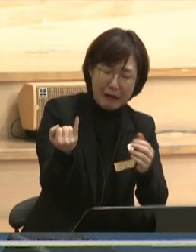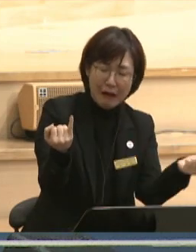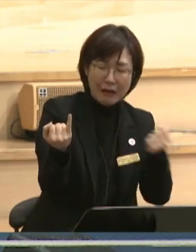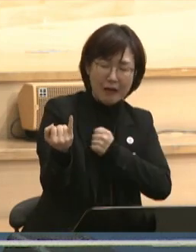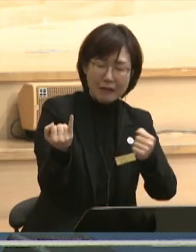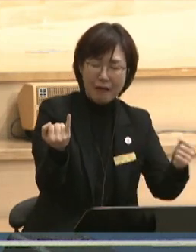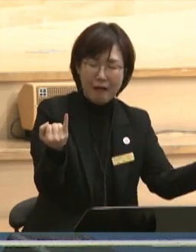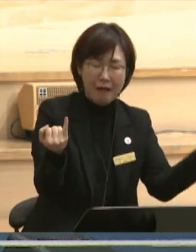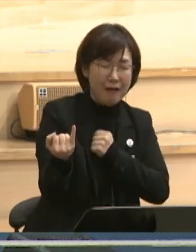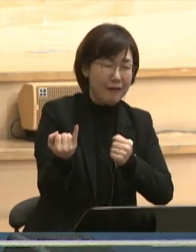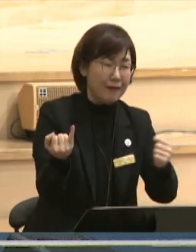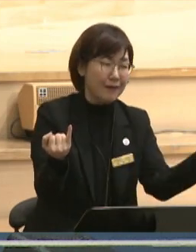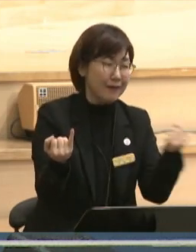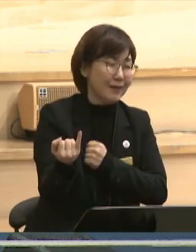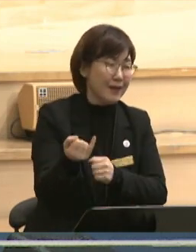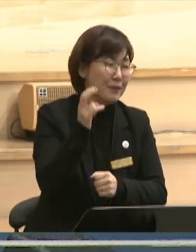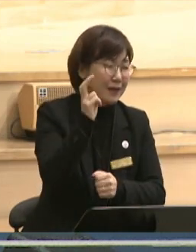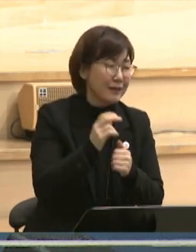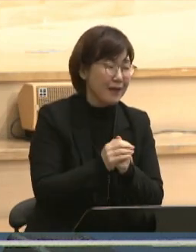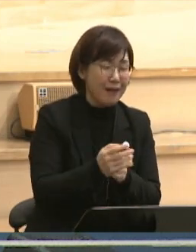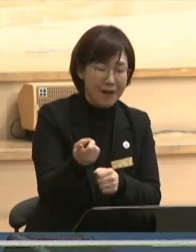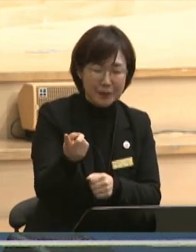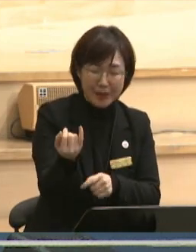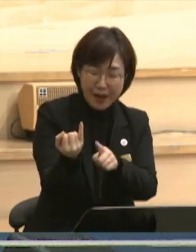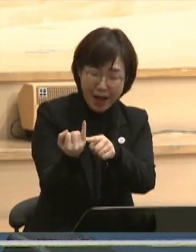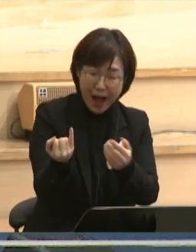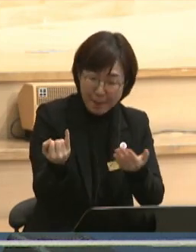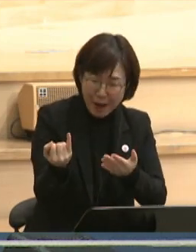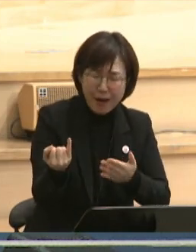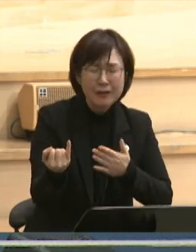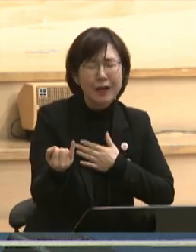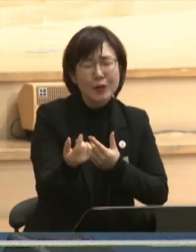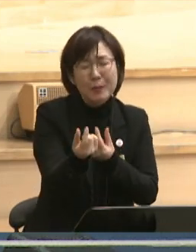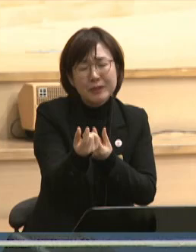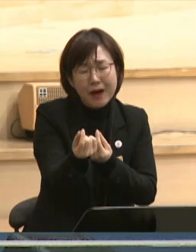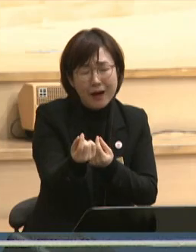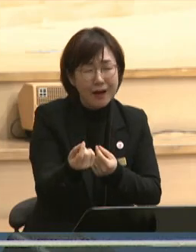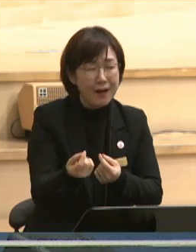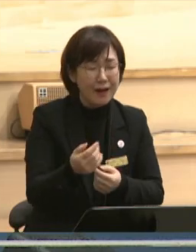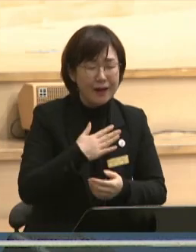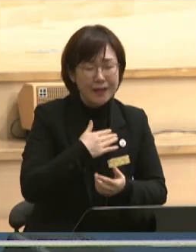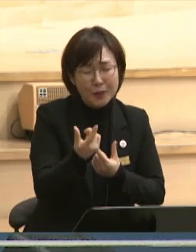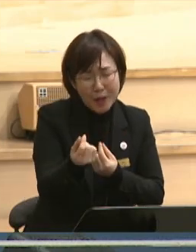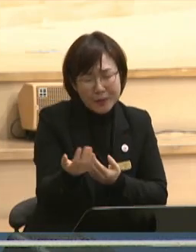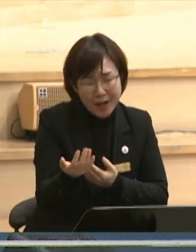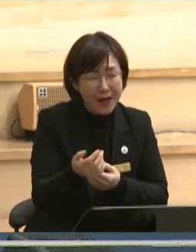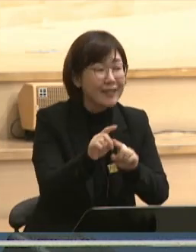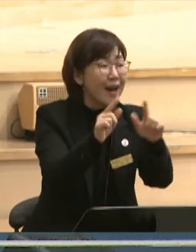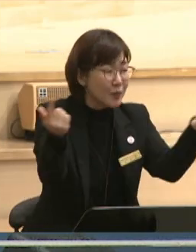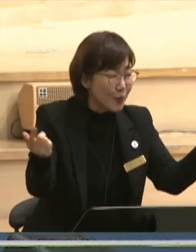거예요 아프냐 나도 아프다 이게 아니라